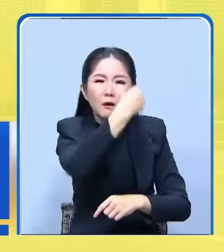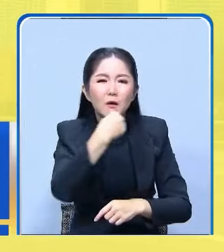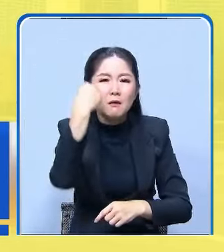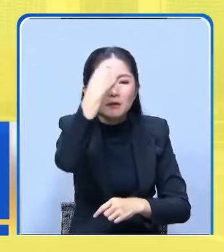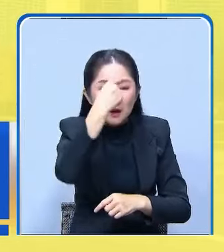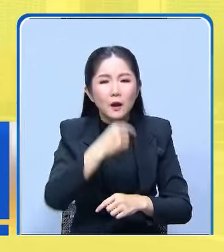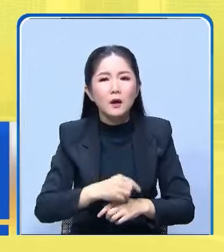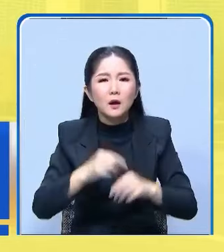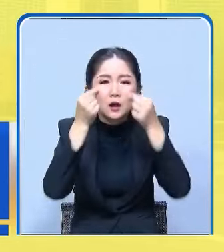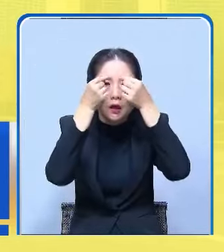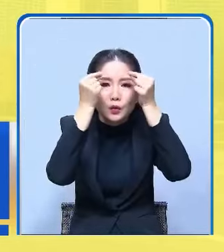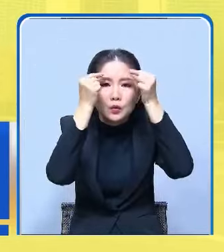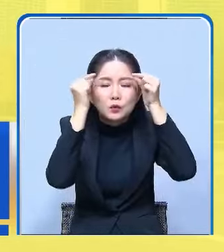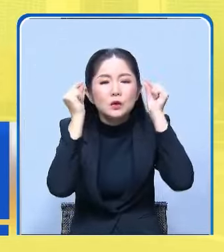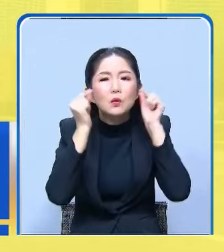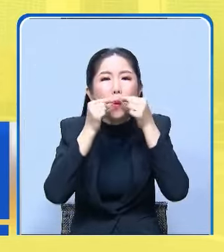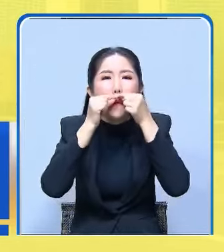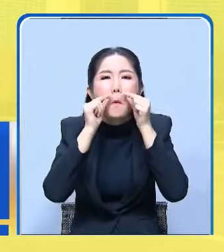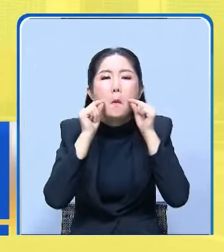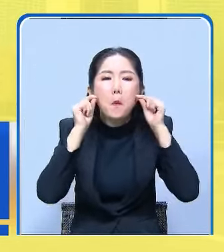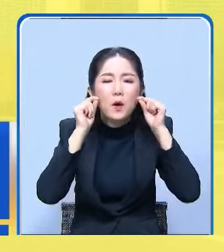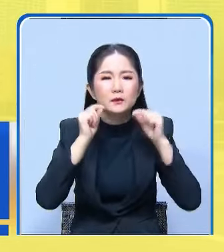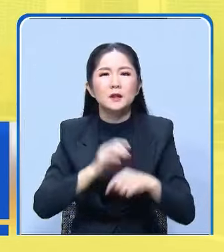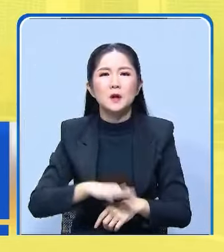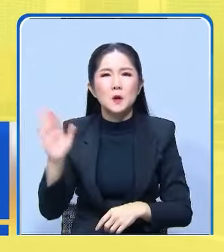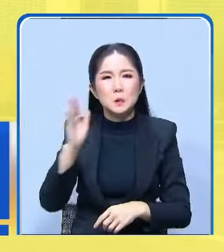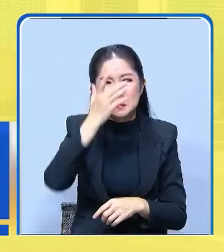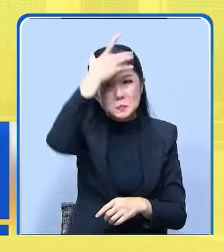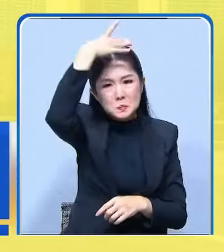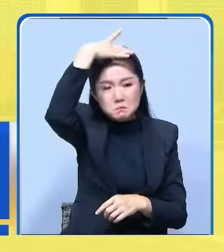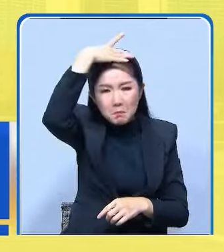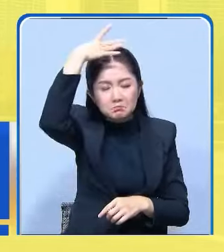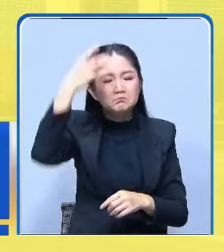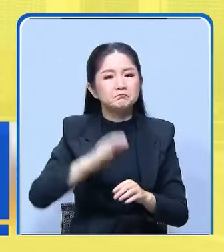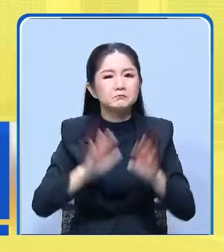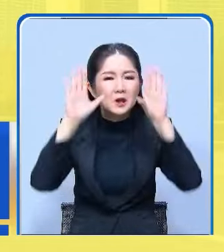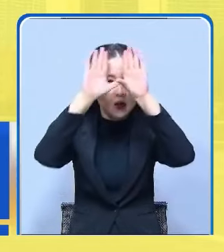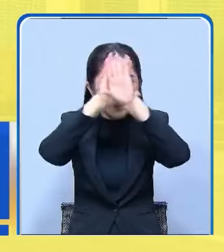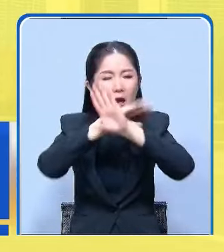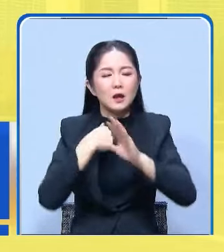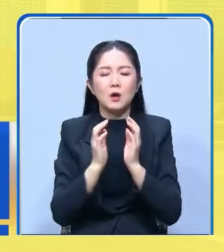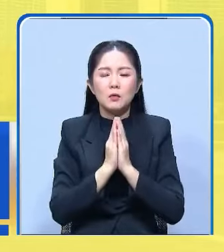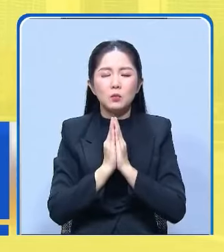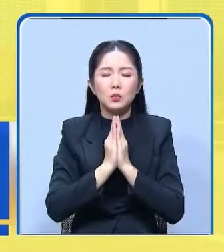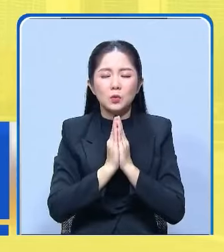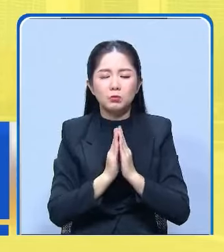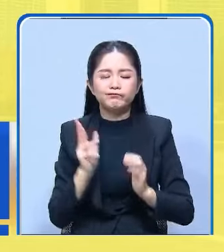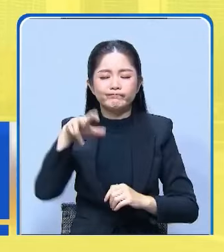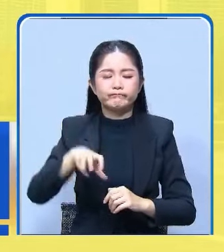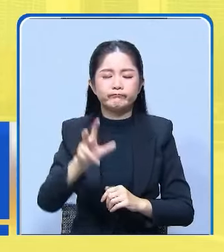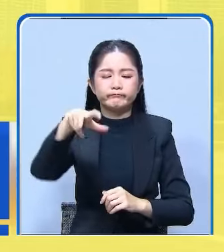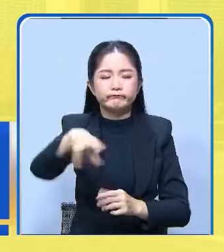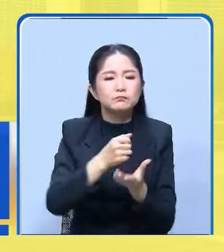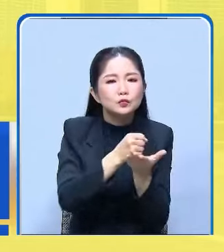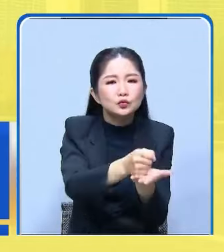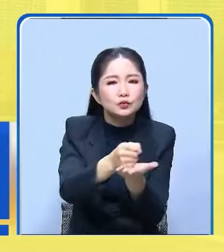หนวดด้วยนะแล้วก็สวมชฎาอ ้ างตัวว่าชื่อแสนสิริเป็นร่างทรงพญานาคราชค่ะช่วยรักษาคนเปิดดวงเปิดญาณ